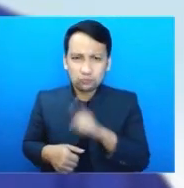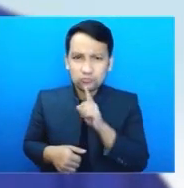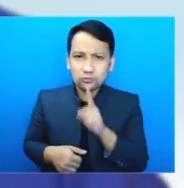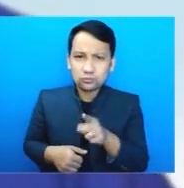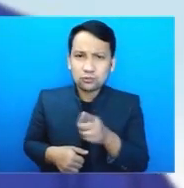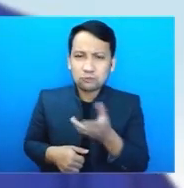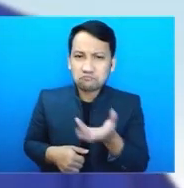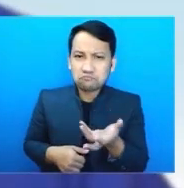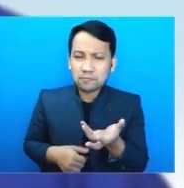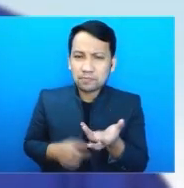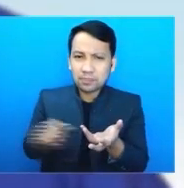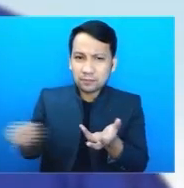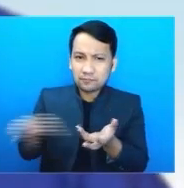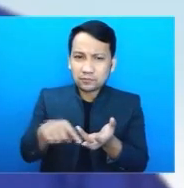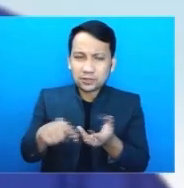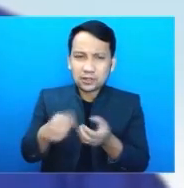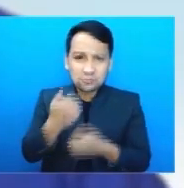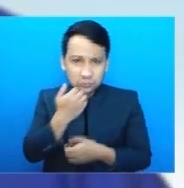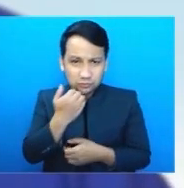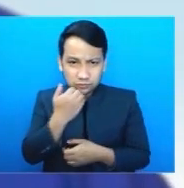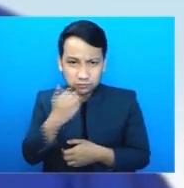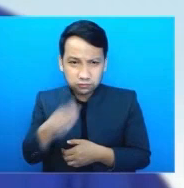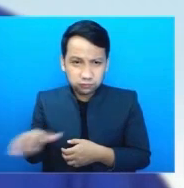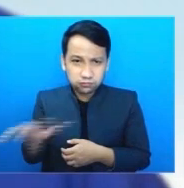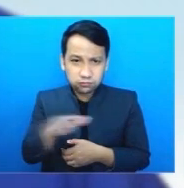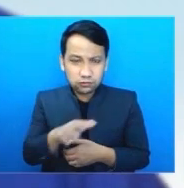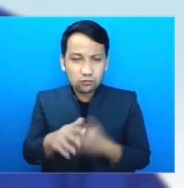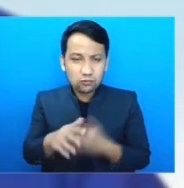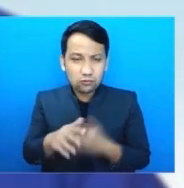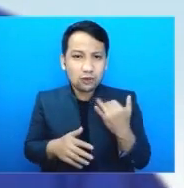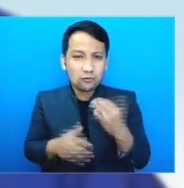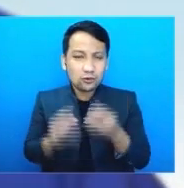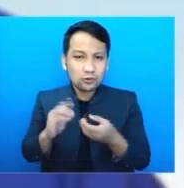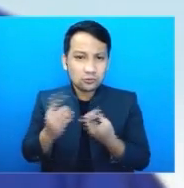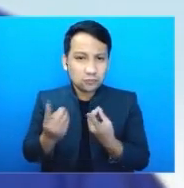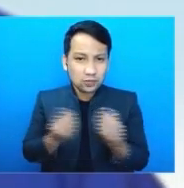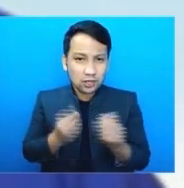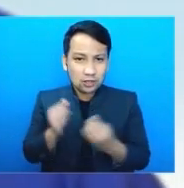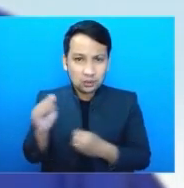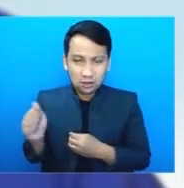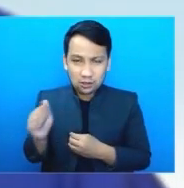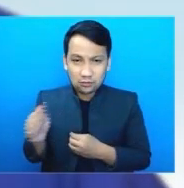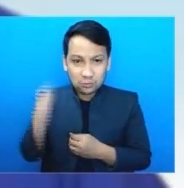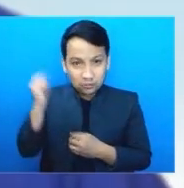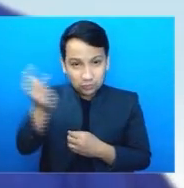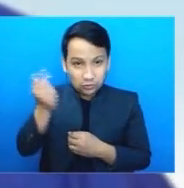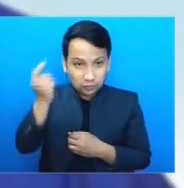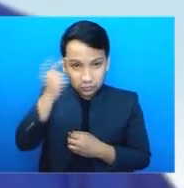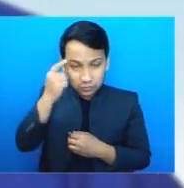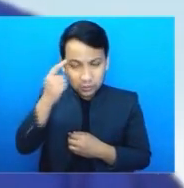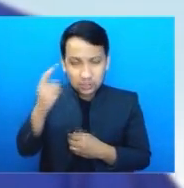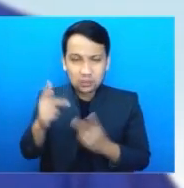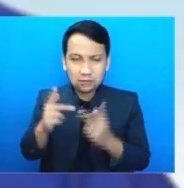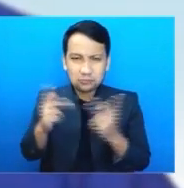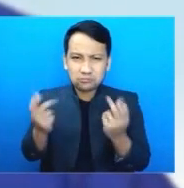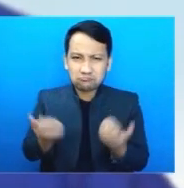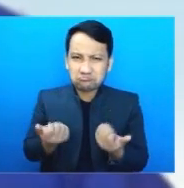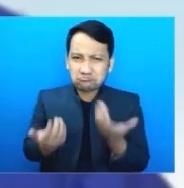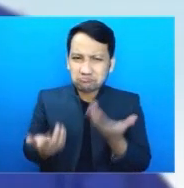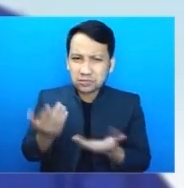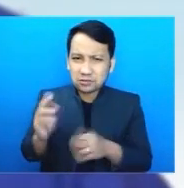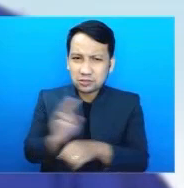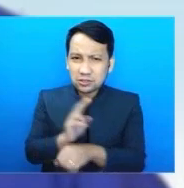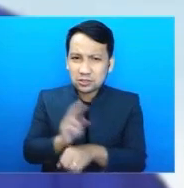talagang illegal din ito, no? Especially if ang gumagawa nito ay isang government official, possibly using